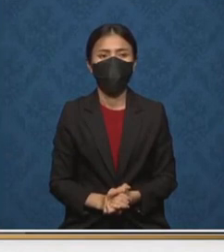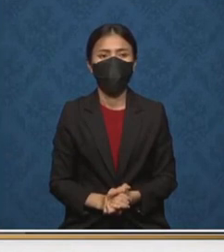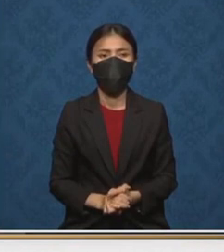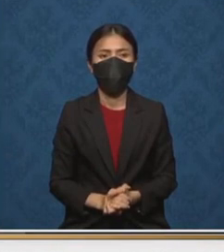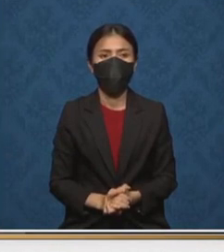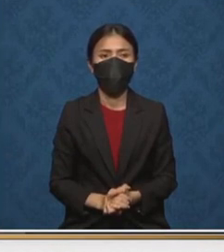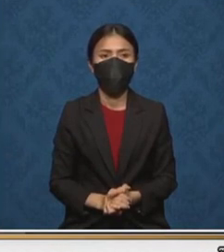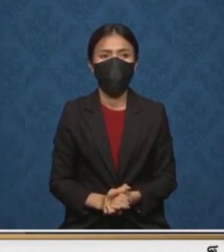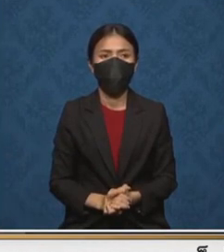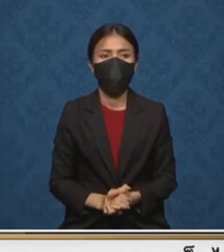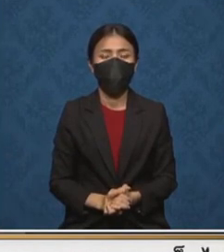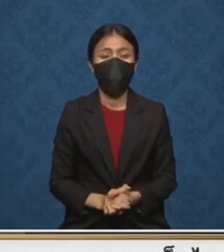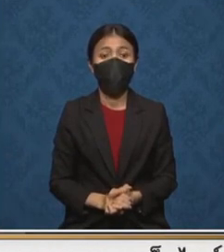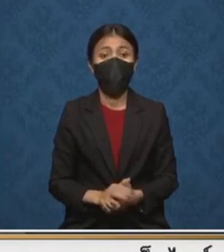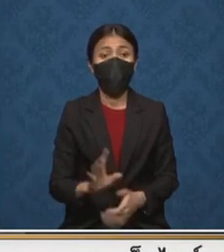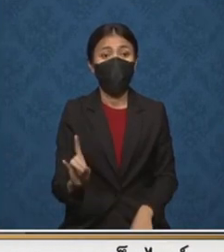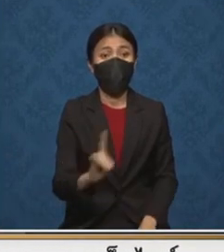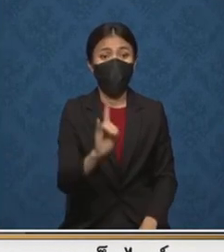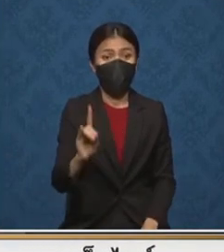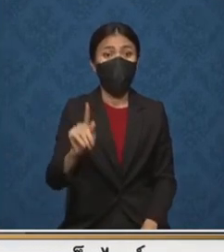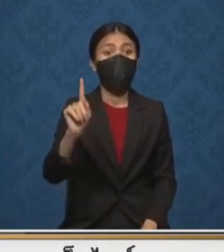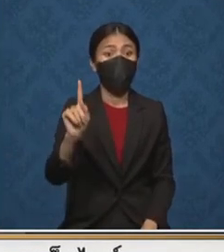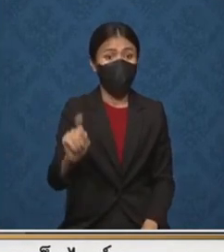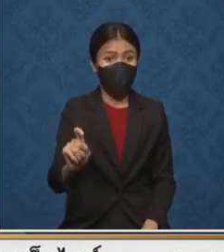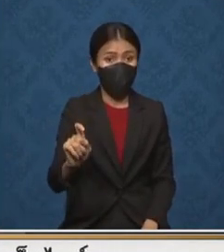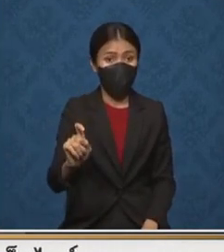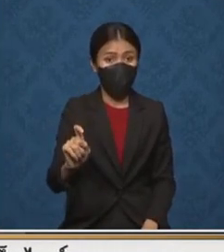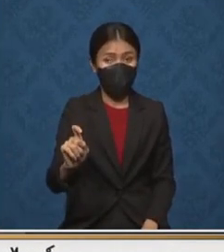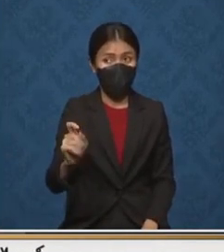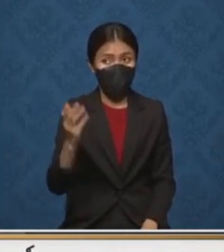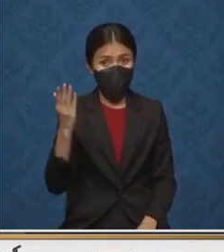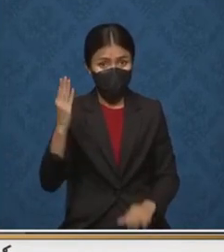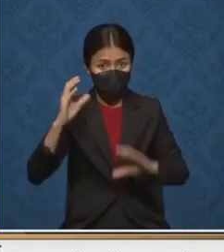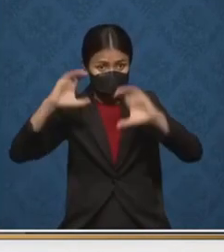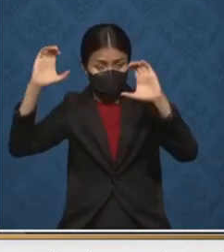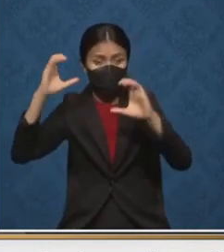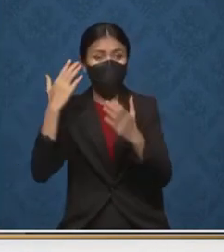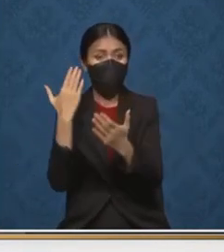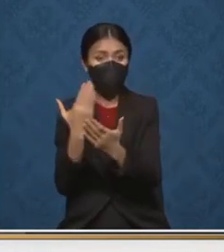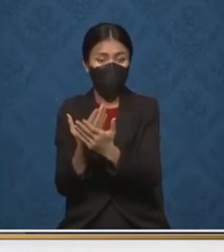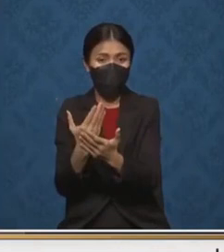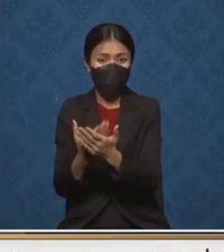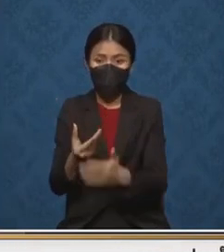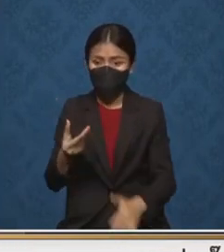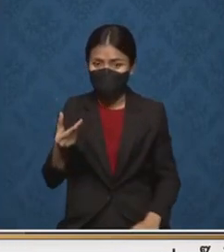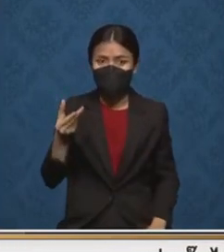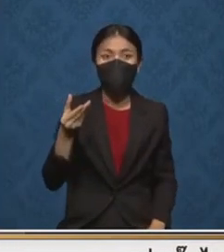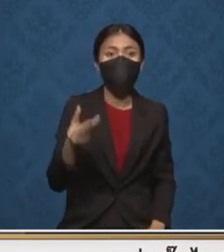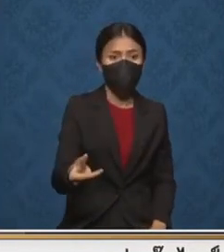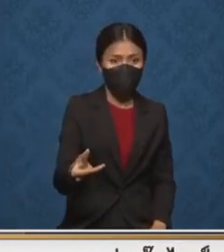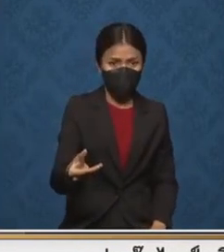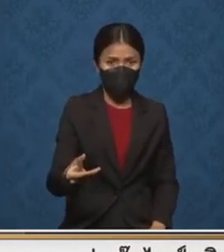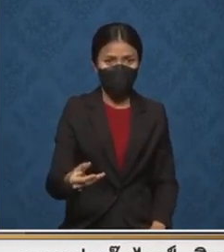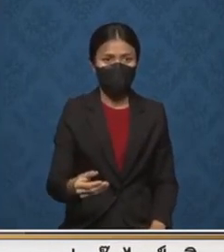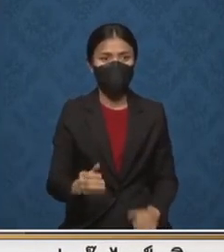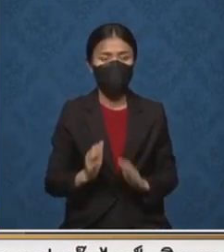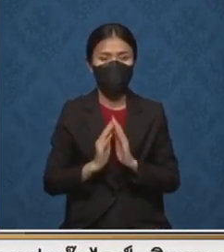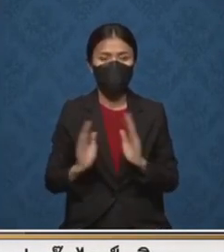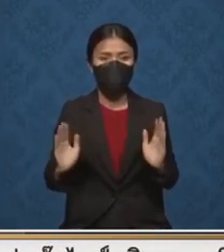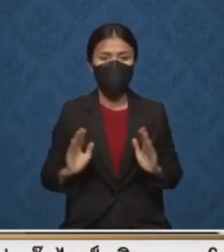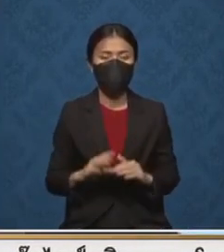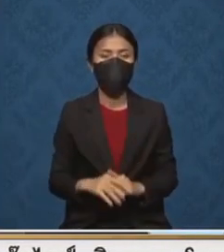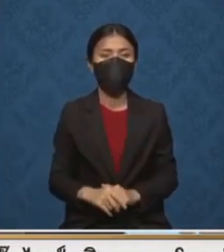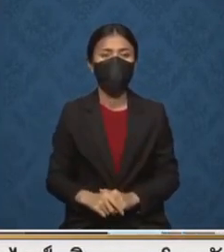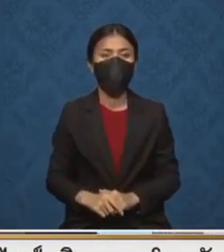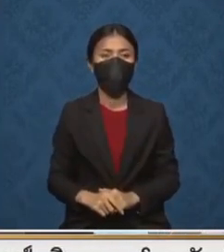สัตว์เสียชีวิตอยากให้รบานชดเชยตามมูลค่าเป็นจริงครับกราบพระ